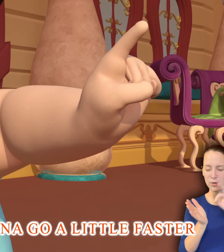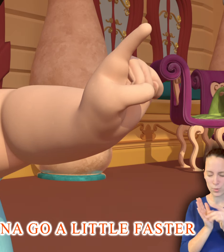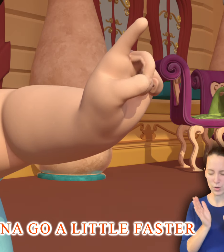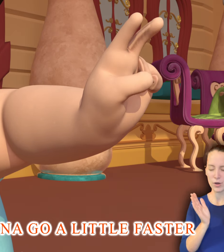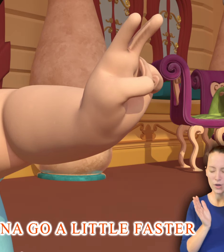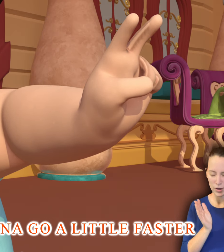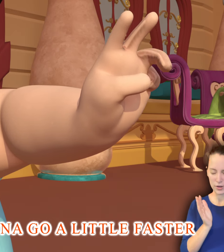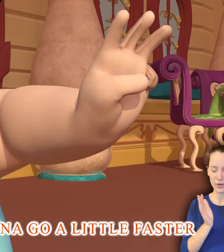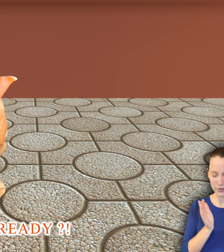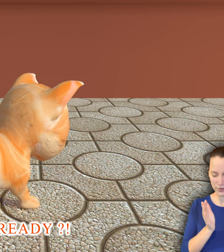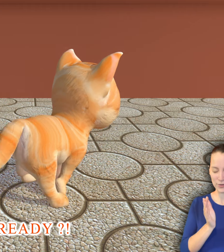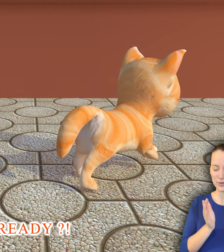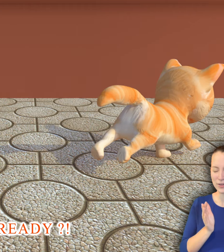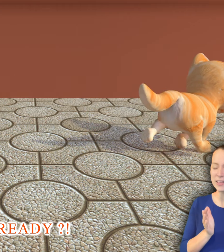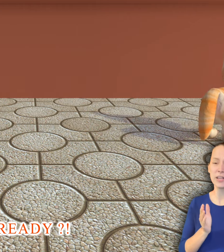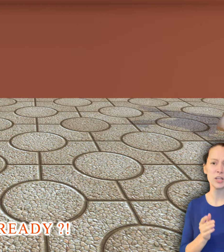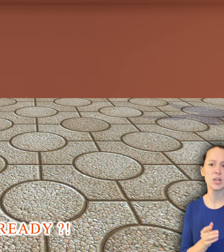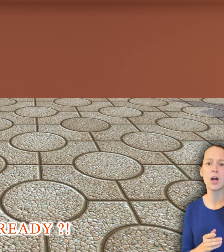てる